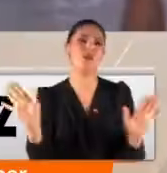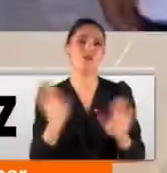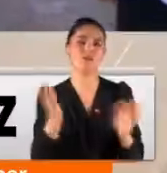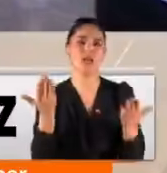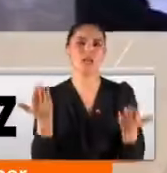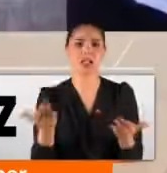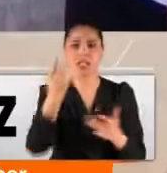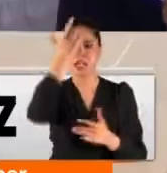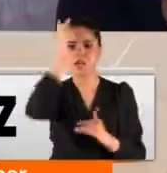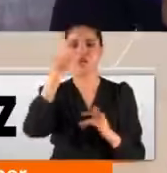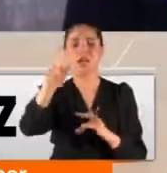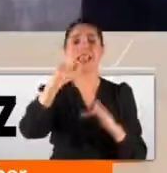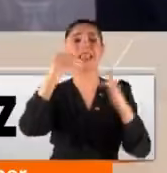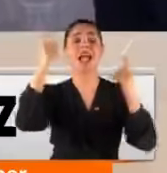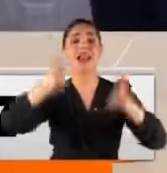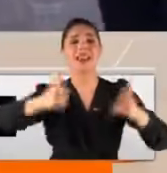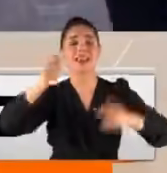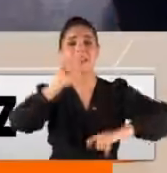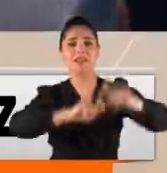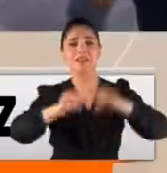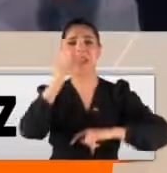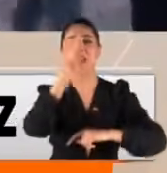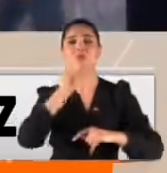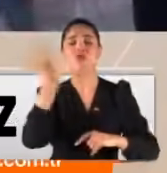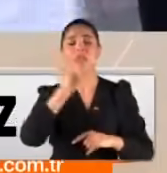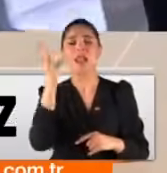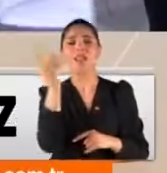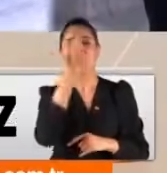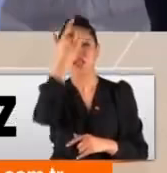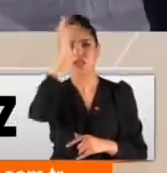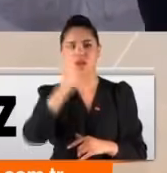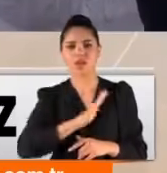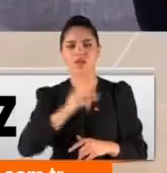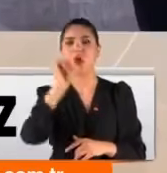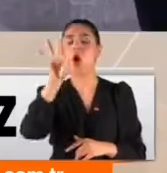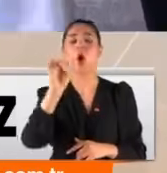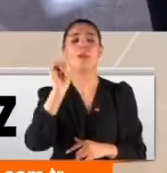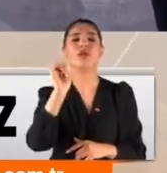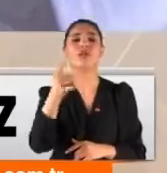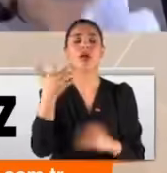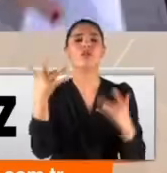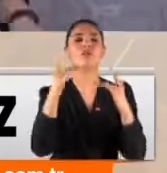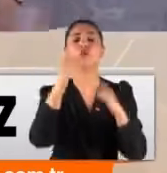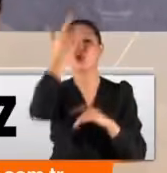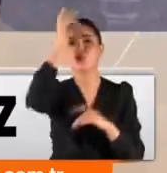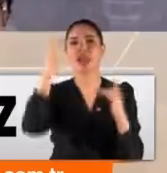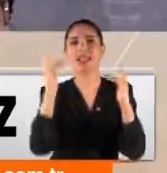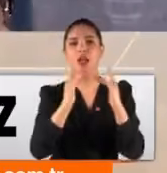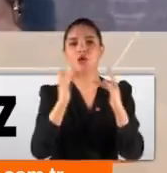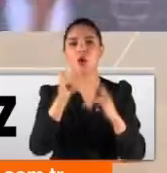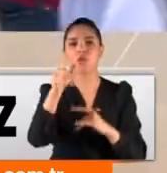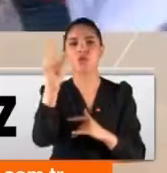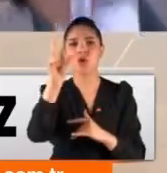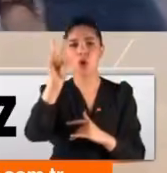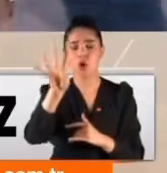İşte şehitler anıtı, 250 şehidimiz var demiştik. 15 Temmuz Şehitler Köprüsü'nde 34 şehidimiz